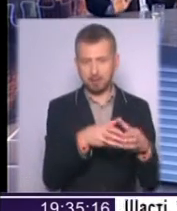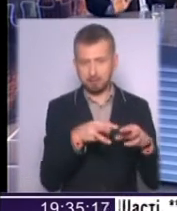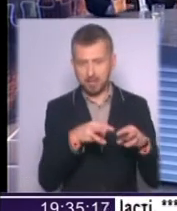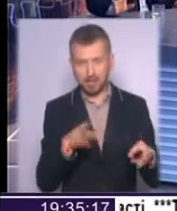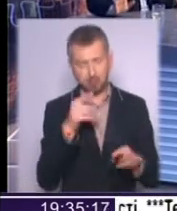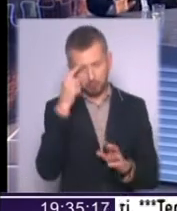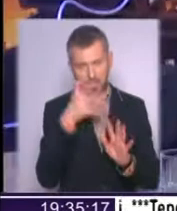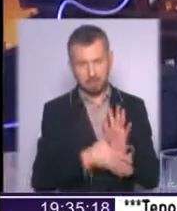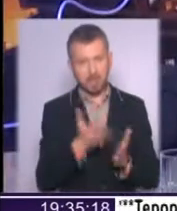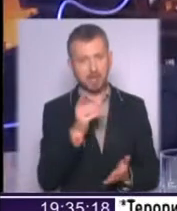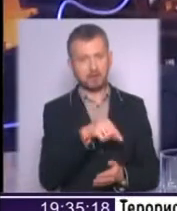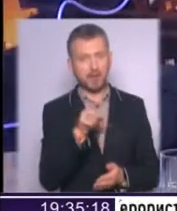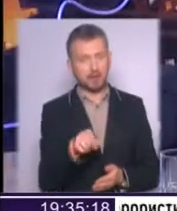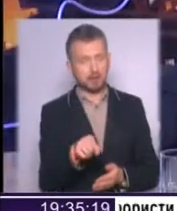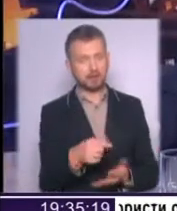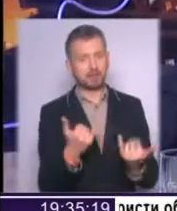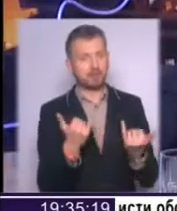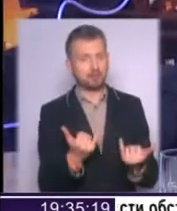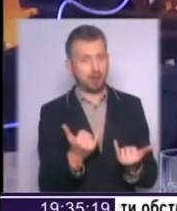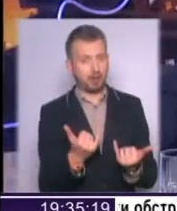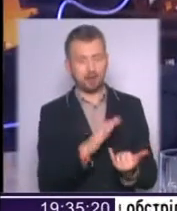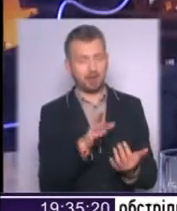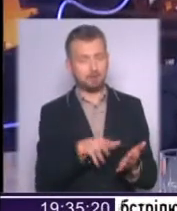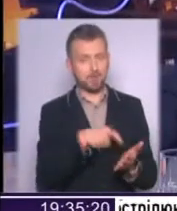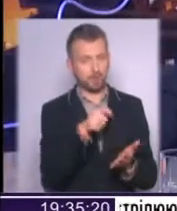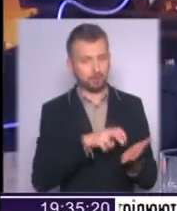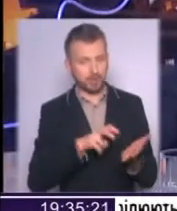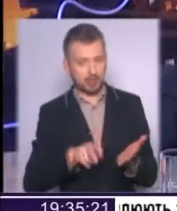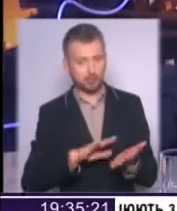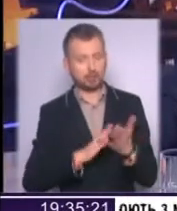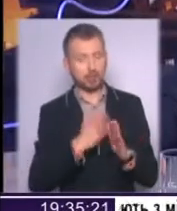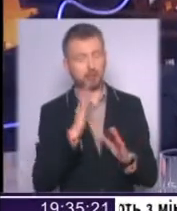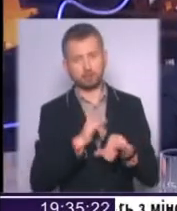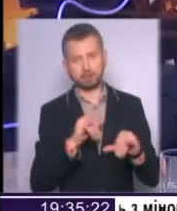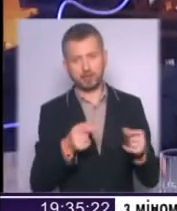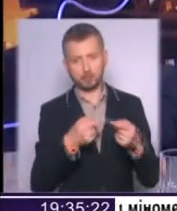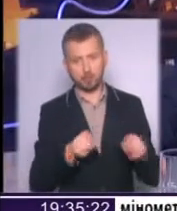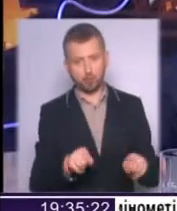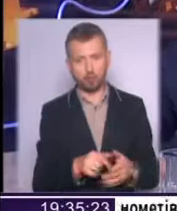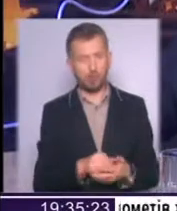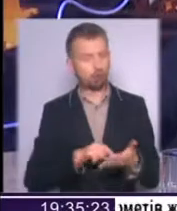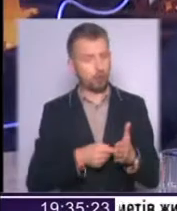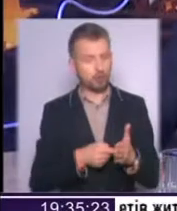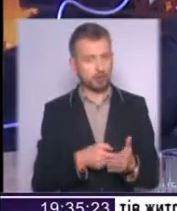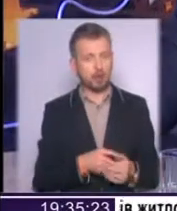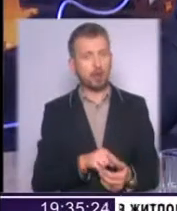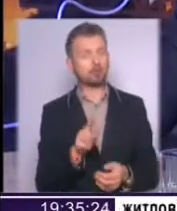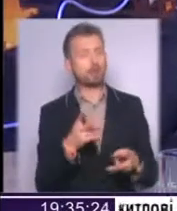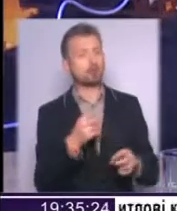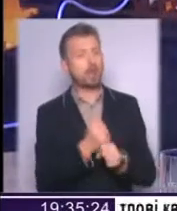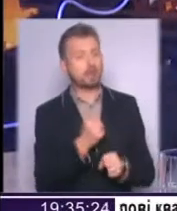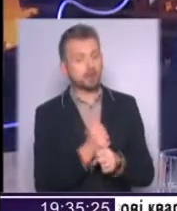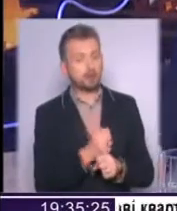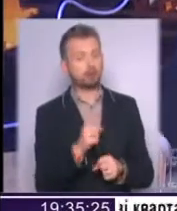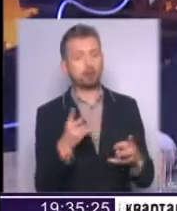понимать, что если они сейчас не подадут в отставку, то ситуация будет развиваться другим образом. Смотри, точка. Что нужно сделать? Прошу. Что